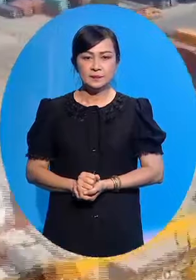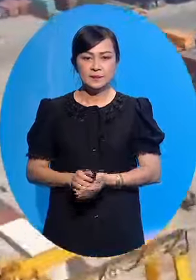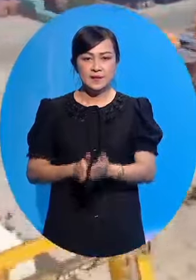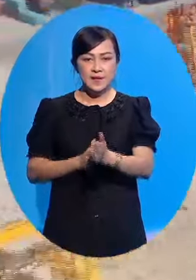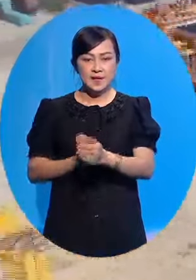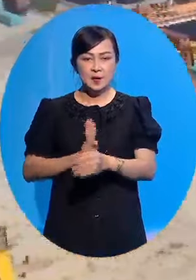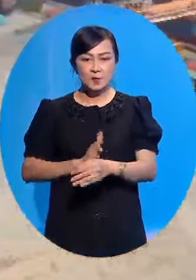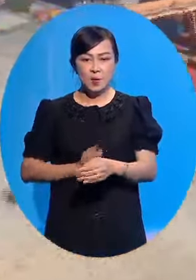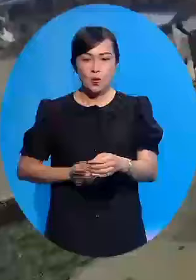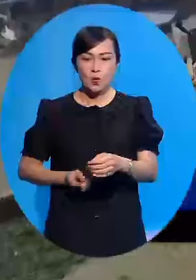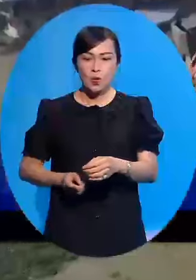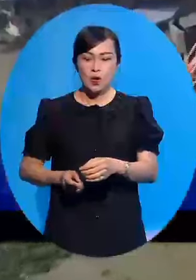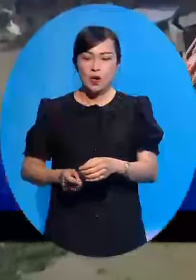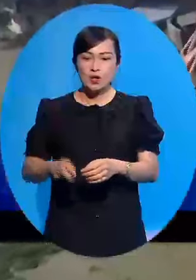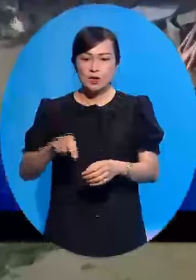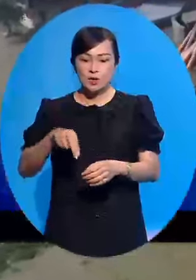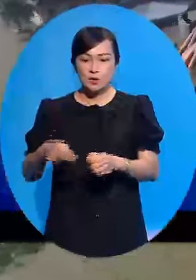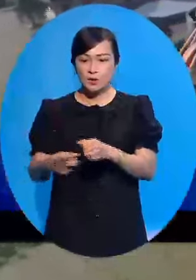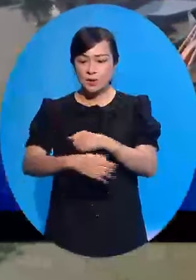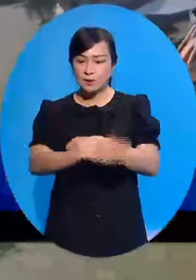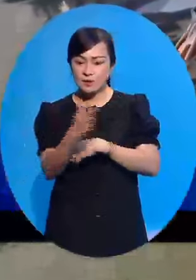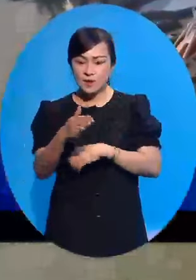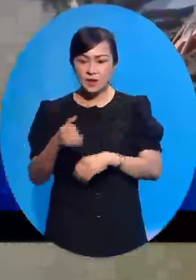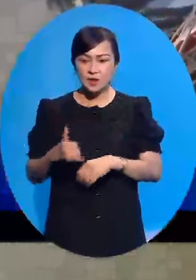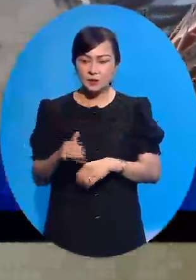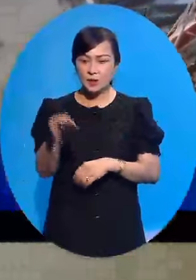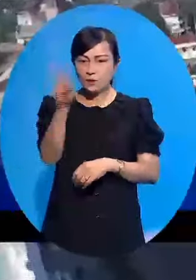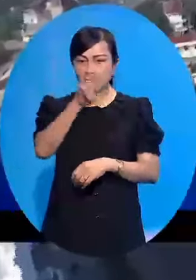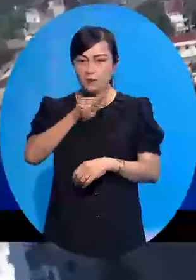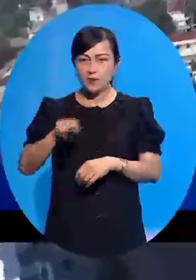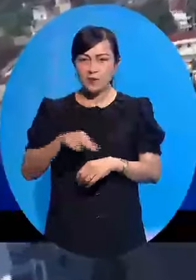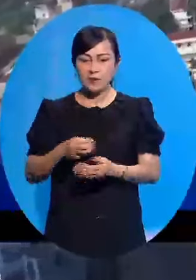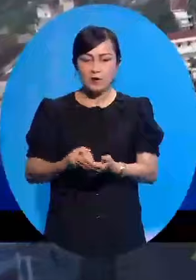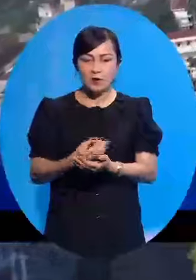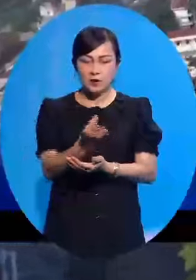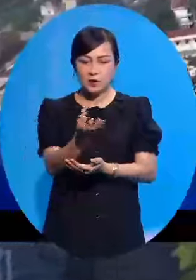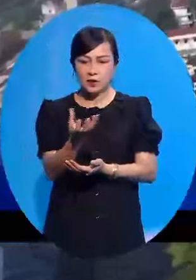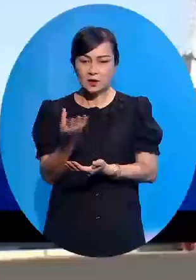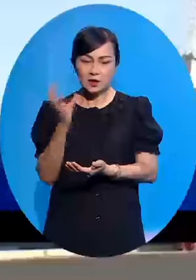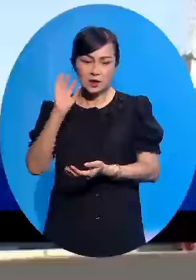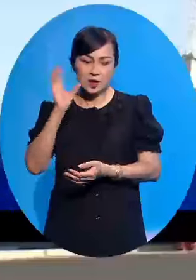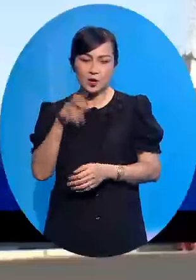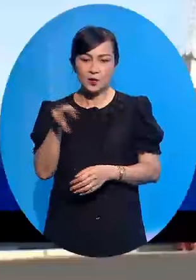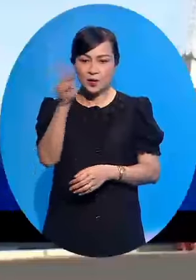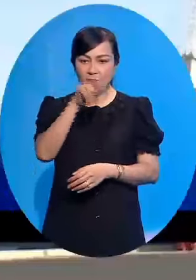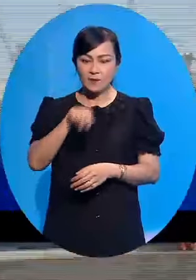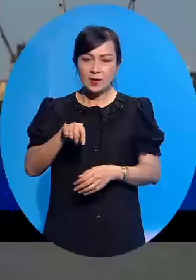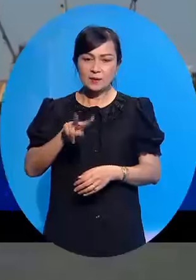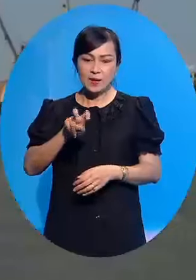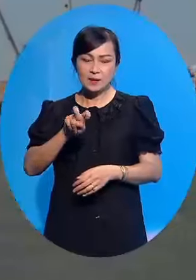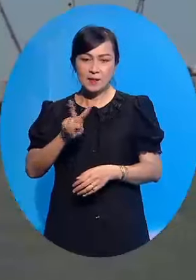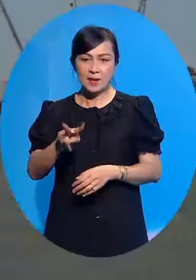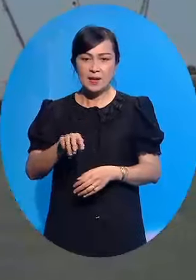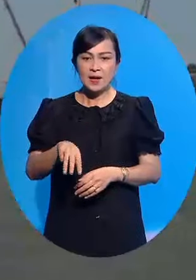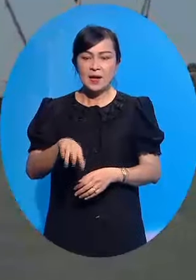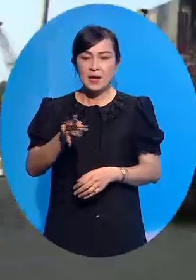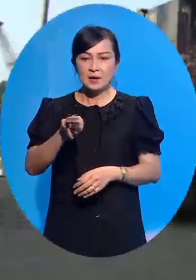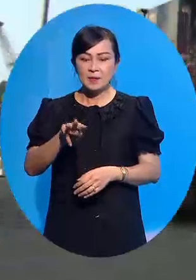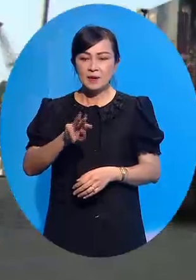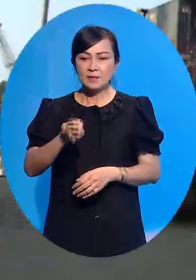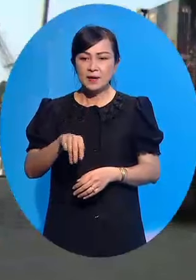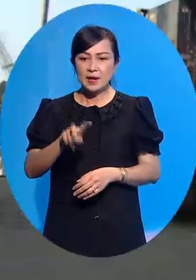Theo Bộ Nông nghiệp và Phát triển Nông thôn Việt Nam, kim ngạch xuất khẩu nông lâm thủy sản năm 2022 của Việt Nam đạt khoảng 53,22 tỷ